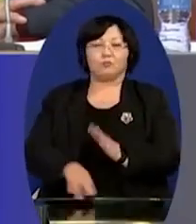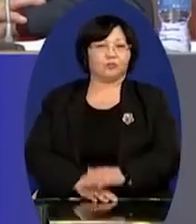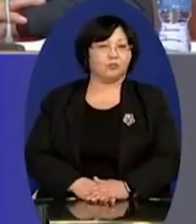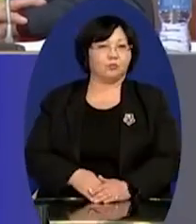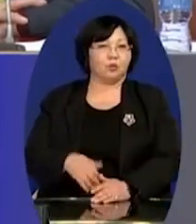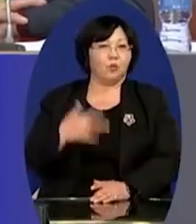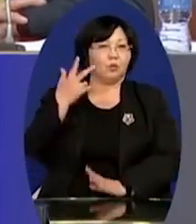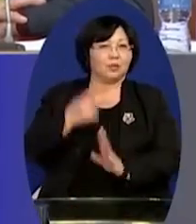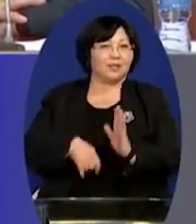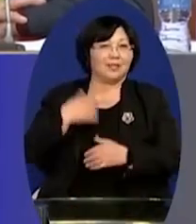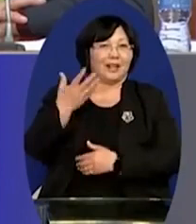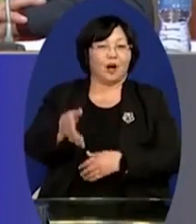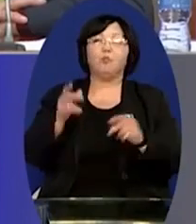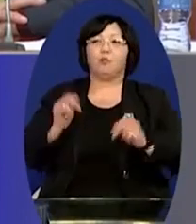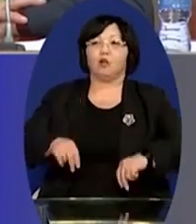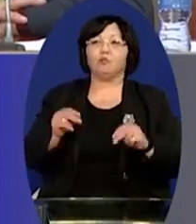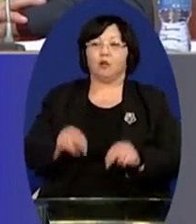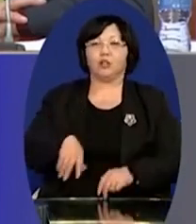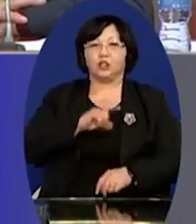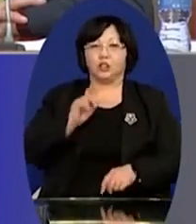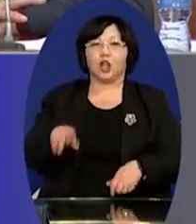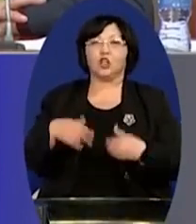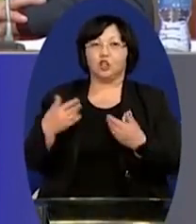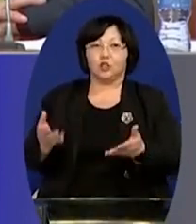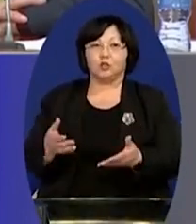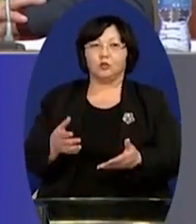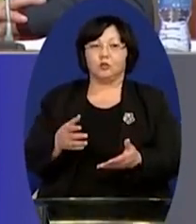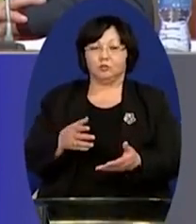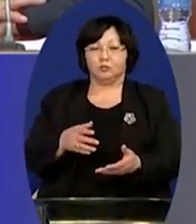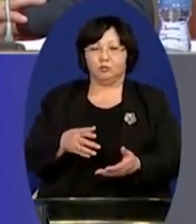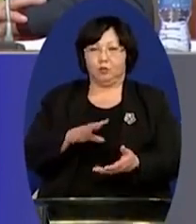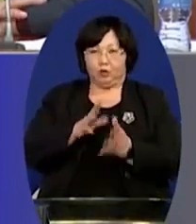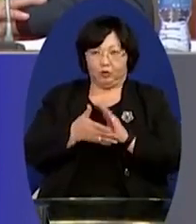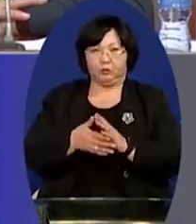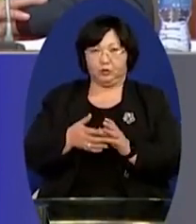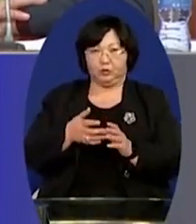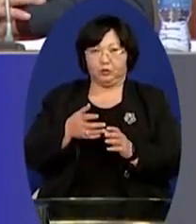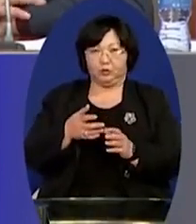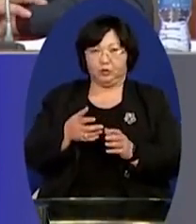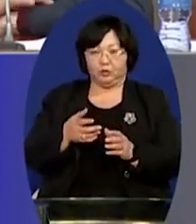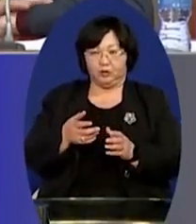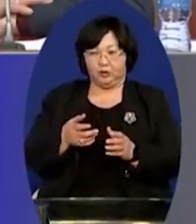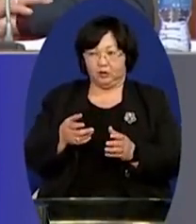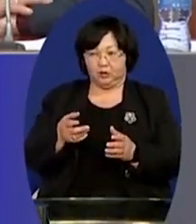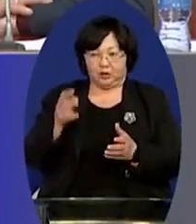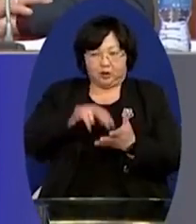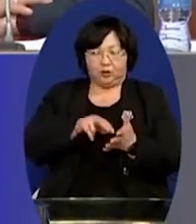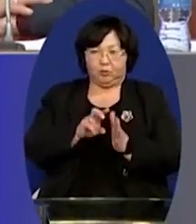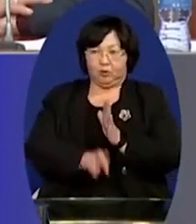3 сарын дотор болно болоод тэгтээ шаардлага хангаагүй л байж ирсэн байна. Өмнөх нөхцлөө тэвэрээ.